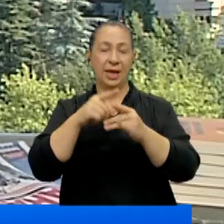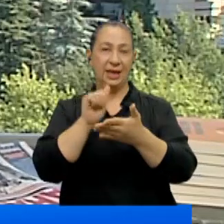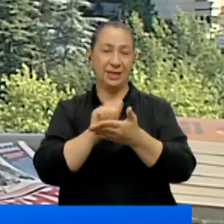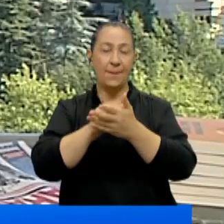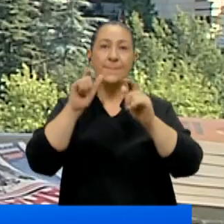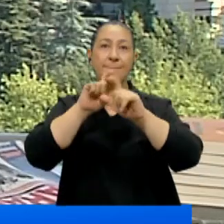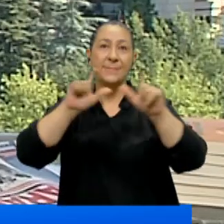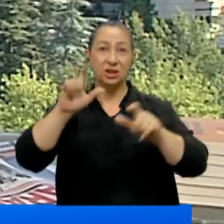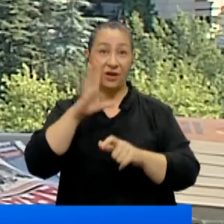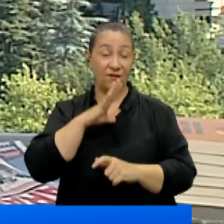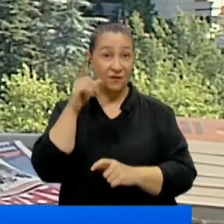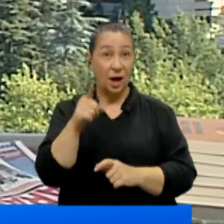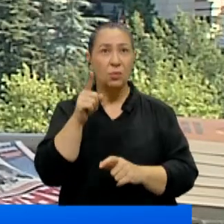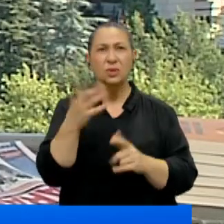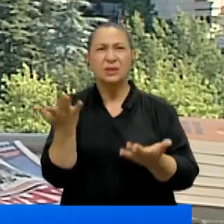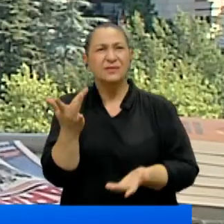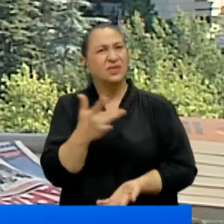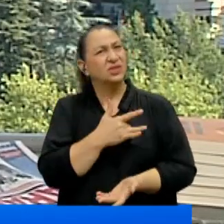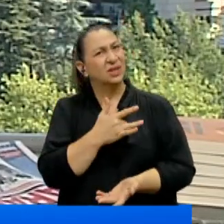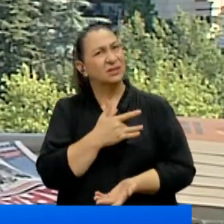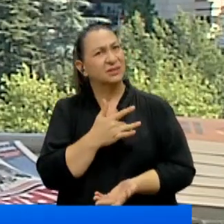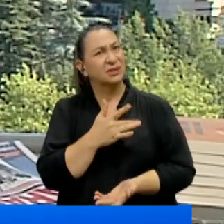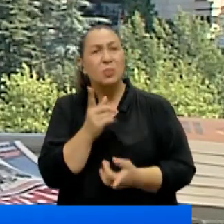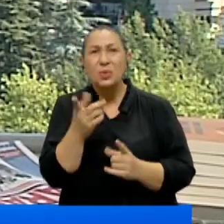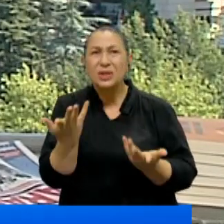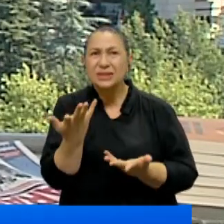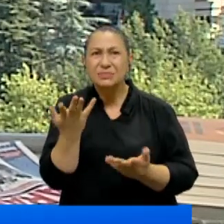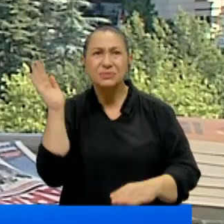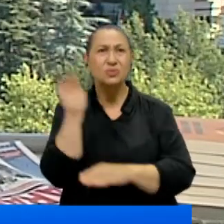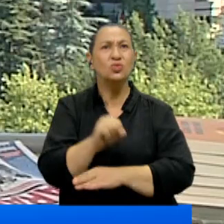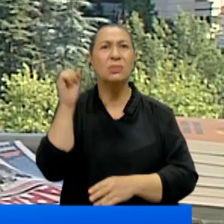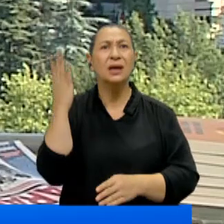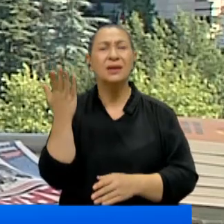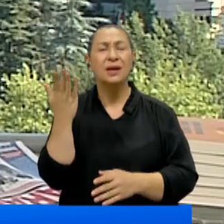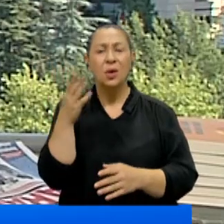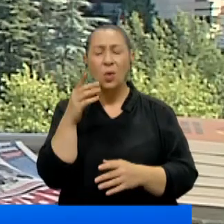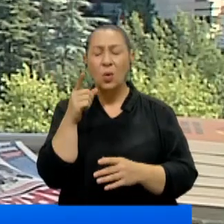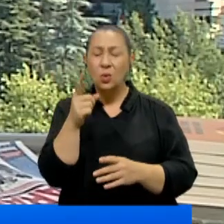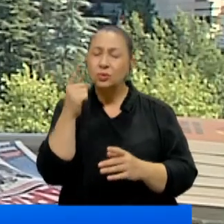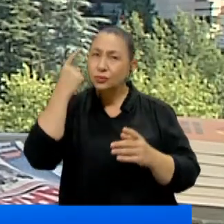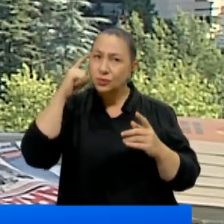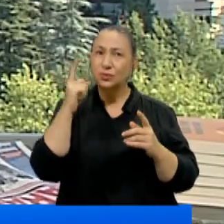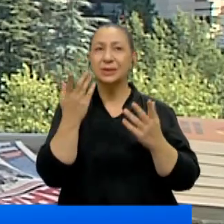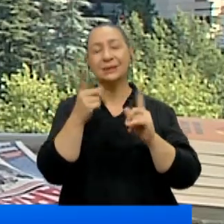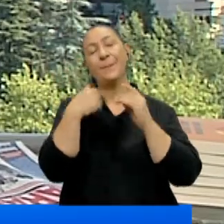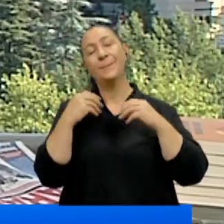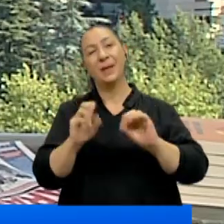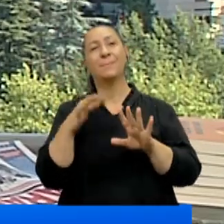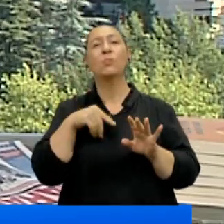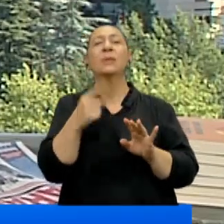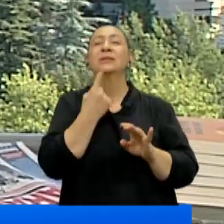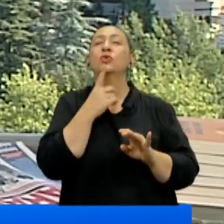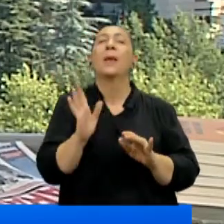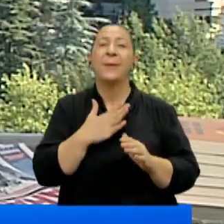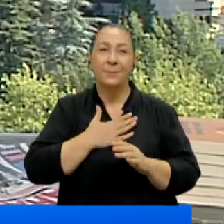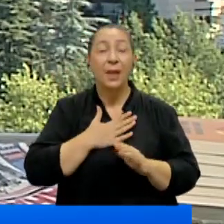Gazetesi'nin manşetinde. Yani bu nasıl bir vicdan, bu nasıl bir ihanet? Onun takdirini de size bırakayım. Ben şimdi burada bir şey